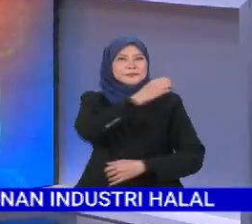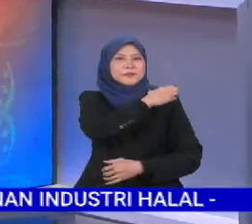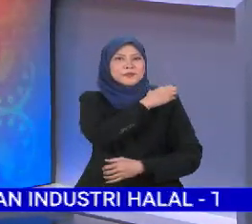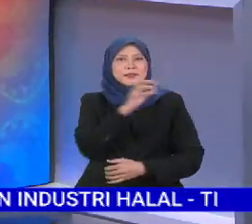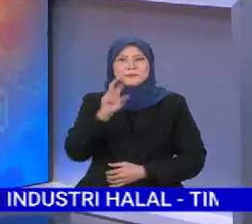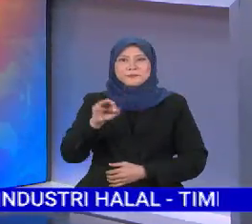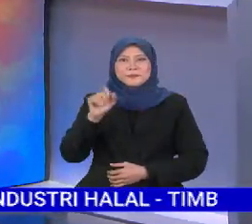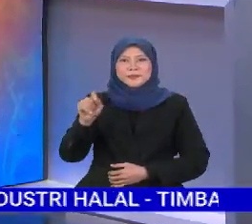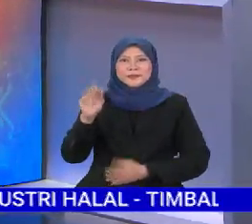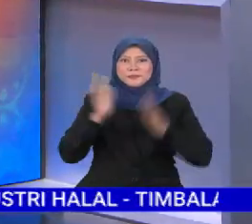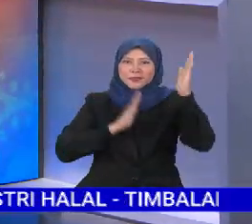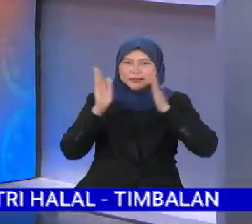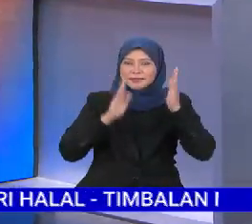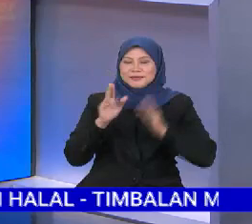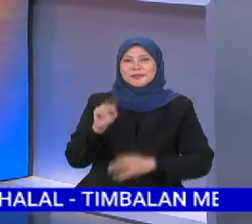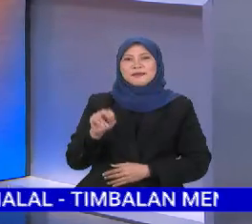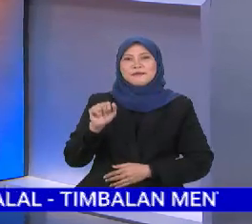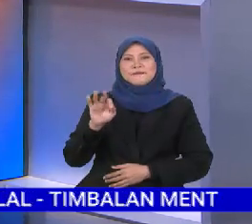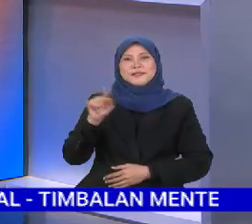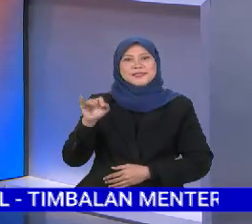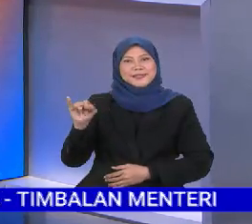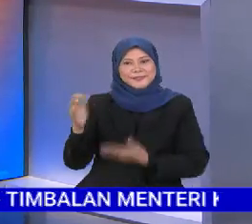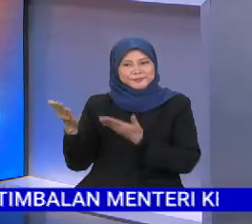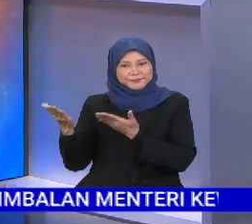Met Malaysia, Muhammad Nafizi, Mat Nafiah. Saksikan.